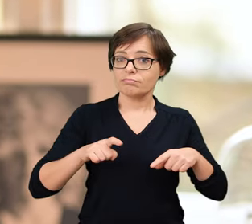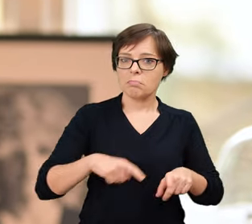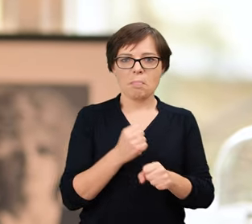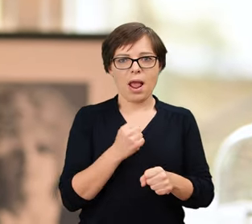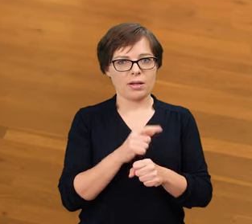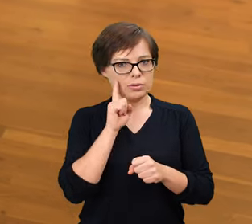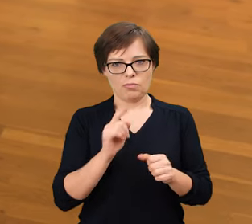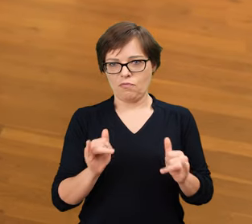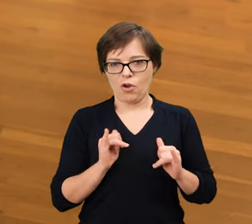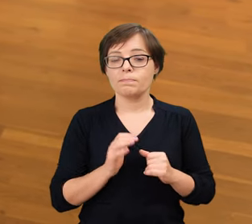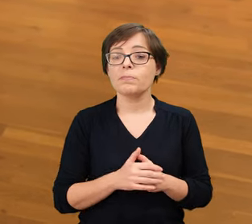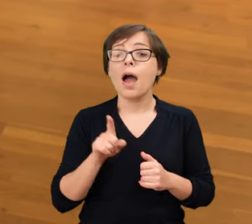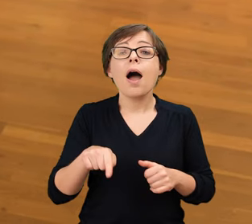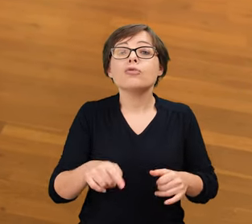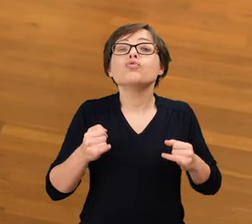pracuje. A